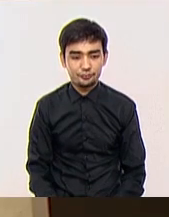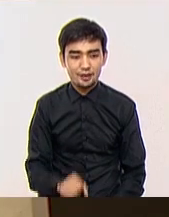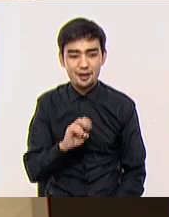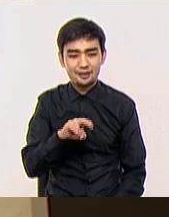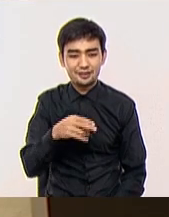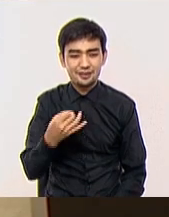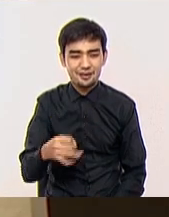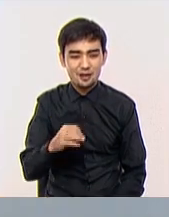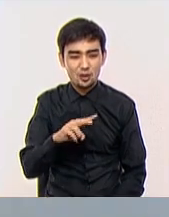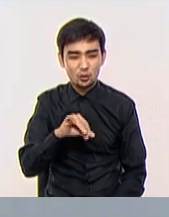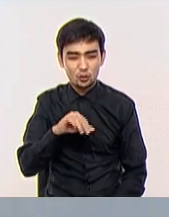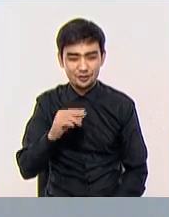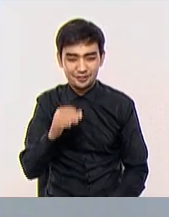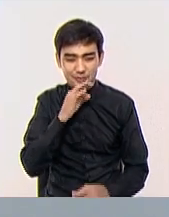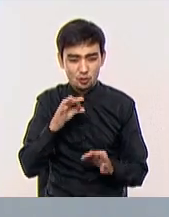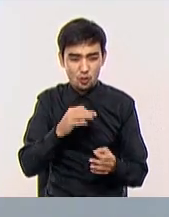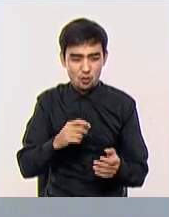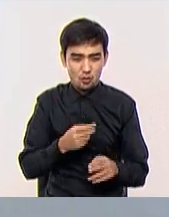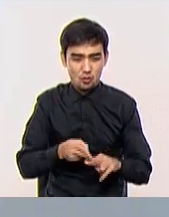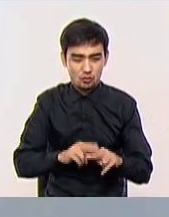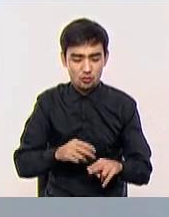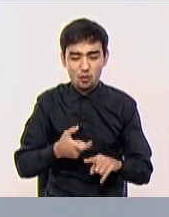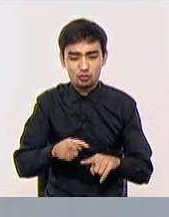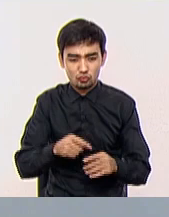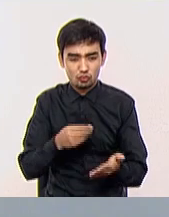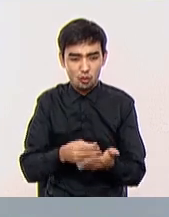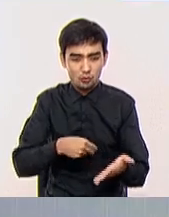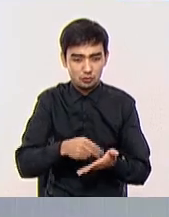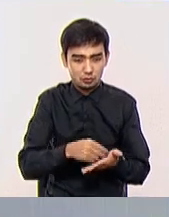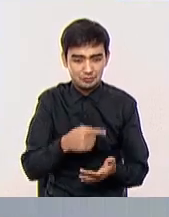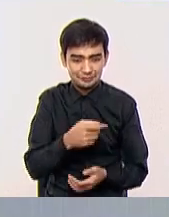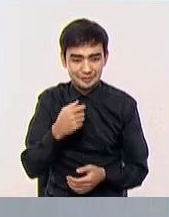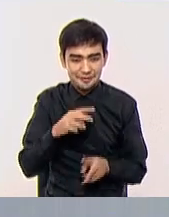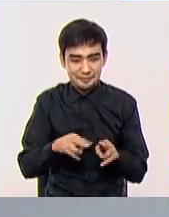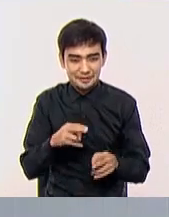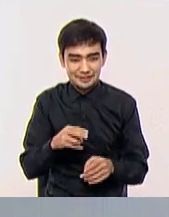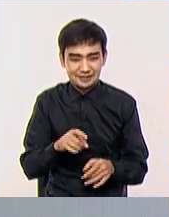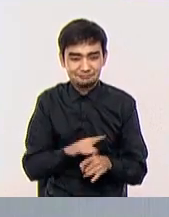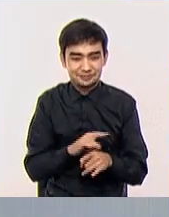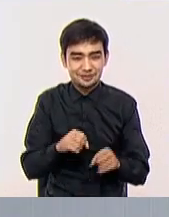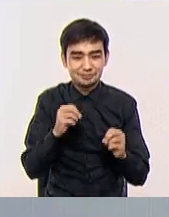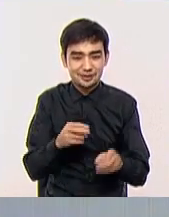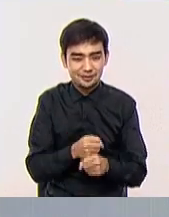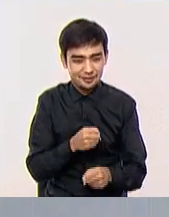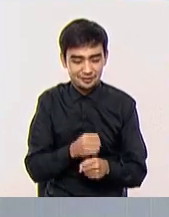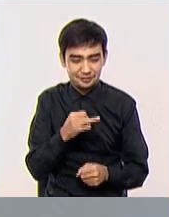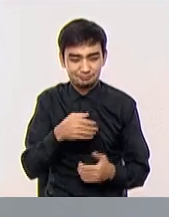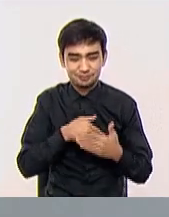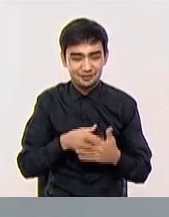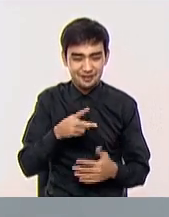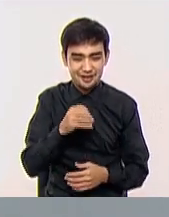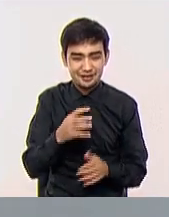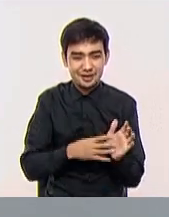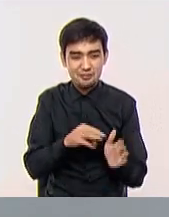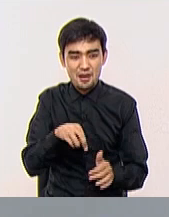Андрей Лукин ЕСқа фармация дәрілерді өте қымбатқа сатып алады. Бұл басшылардың қитұрқы әрекеті дейді. Депутат уәкілетті органдарда 9 миллиард